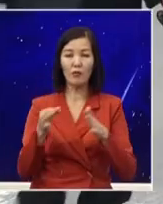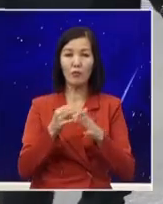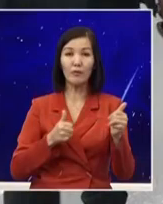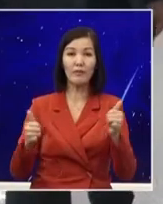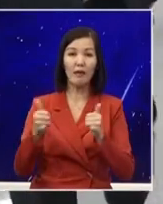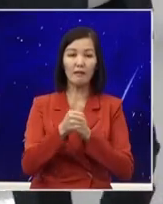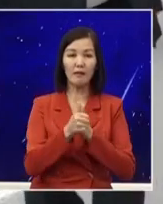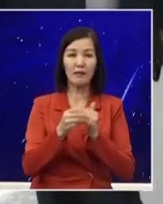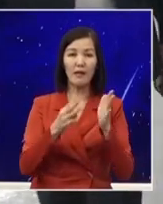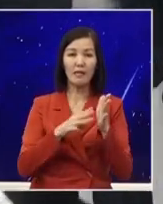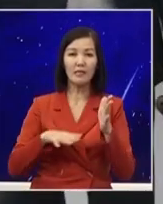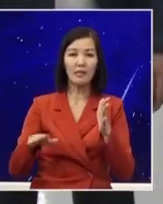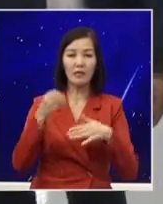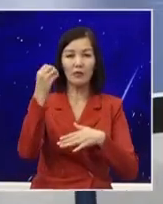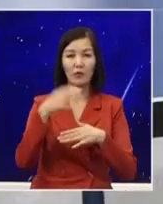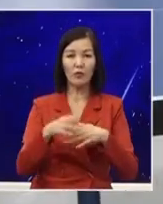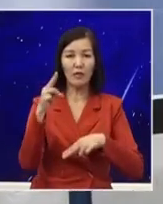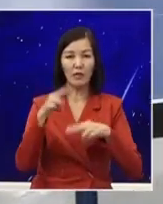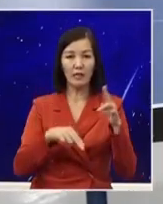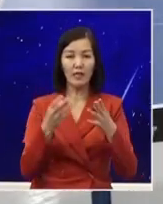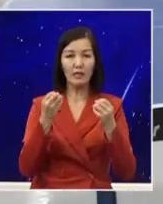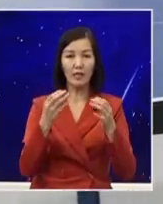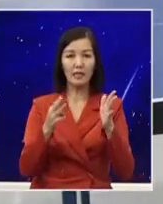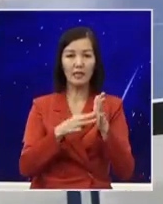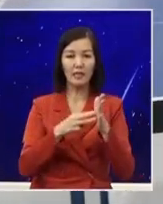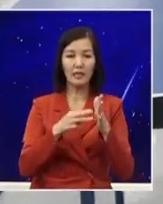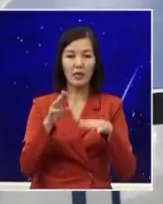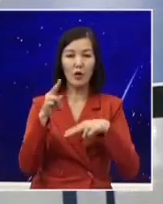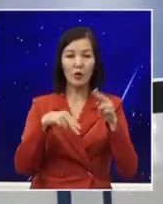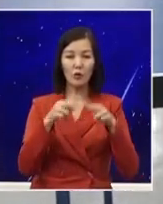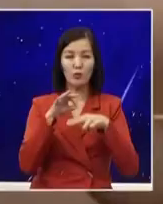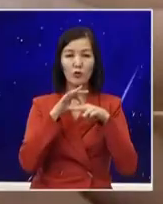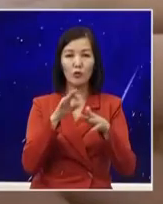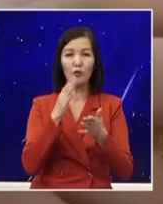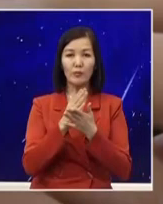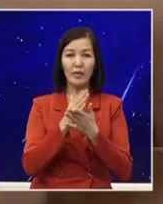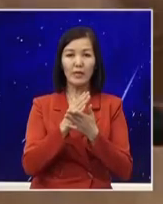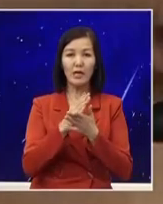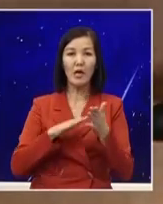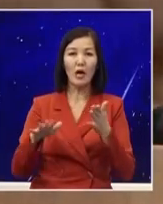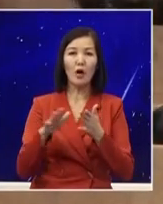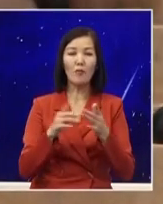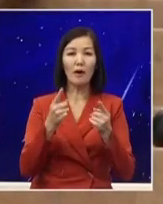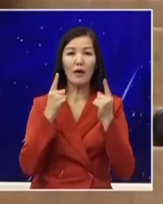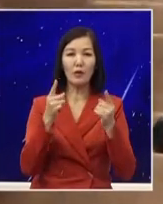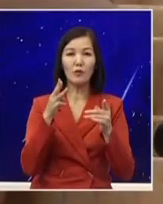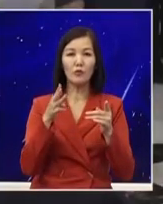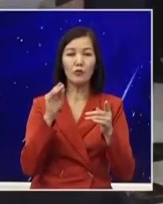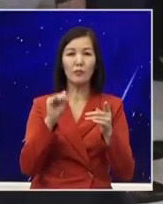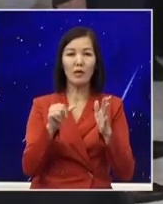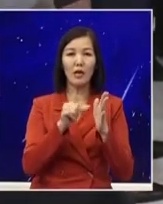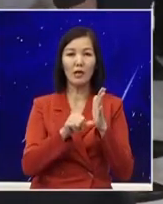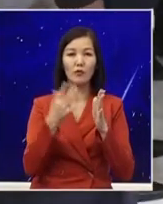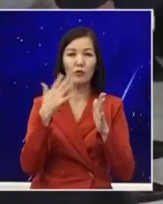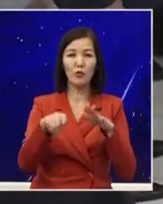авангард. 8 аудан орталығында салды, бұйыл тағы 8-нің құрылысы жүріп жатыр. Мына кешен алып, аумағы